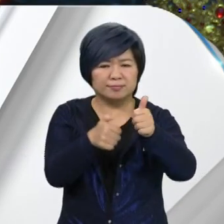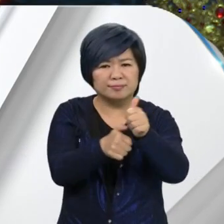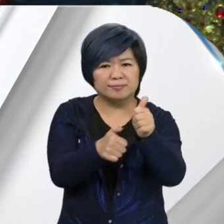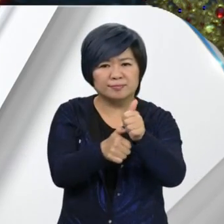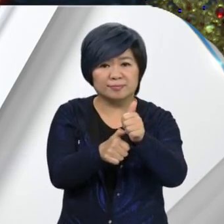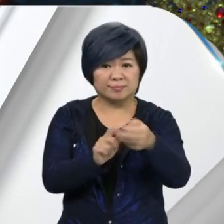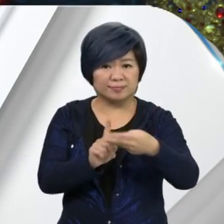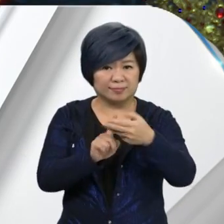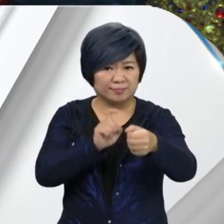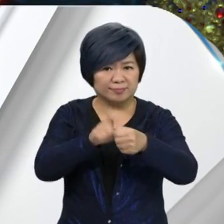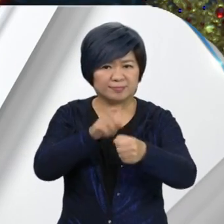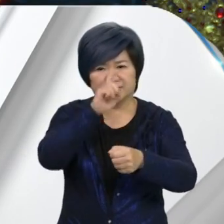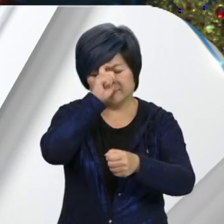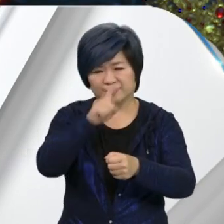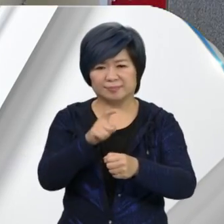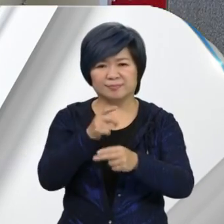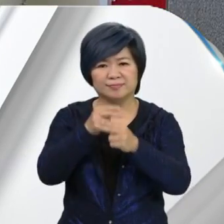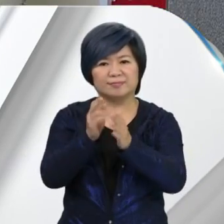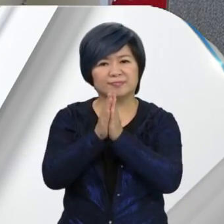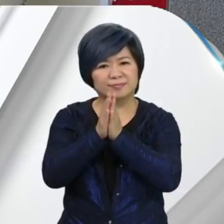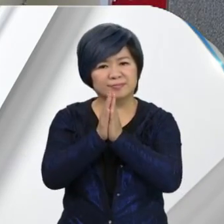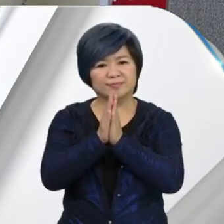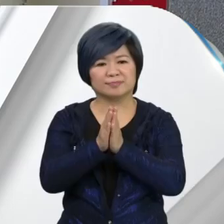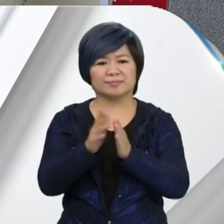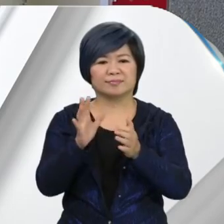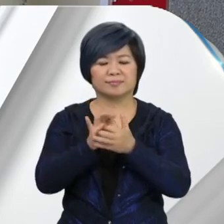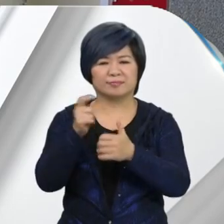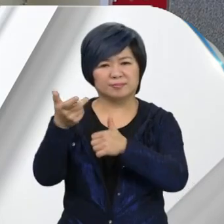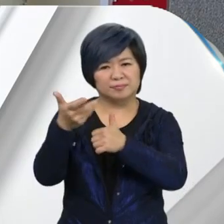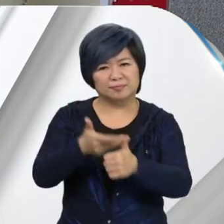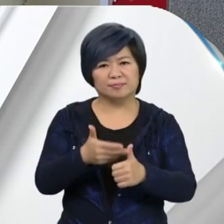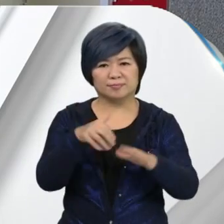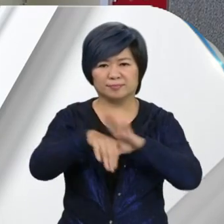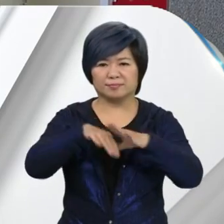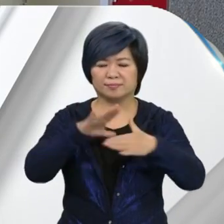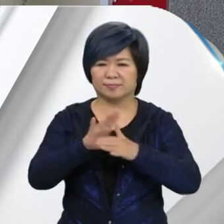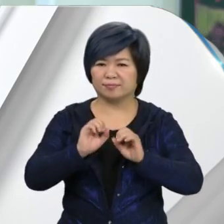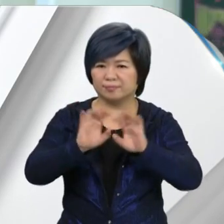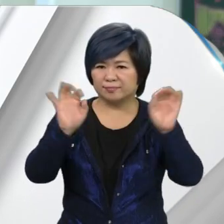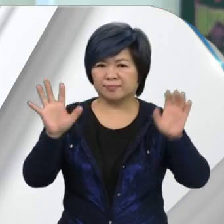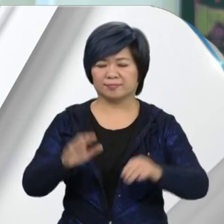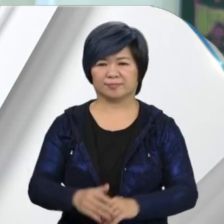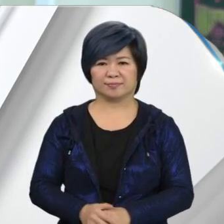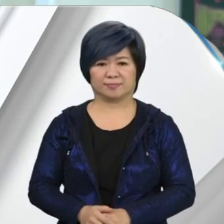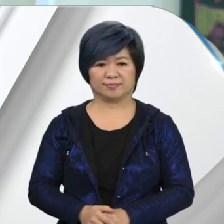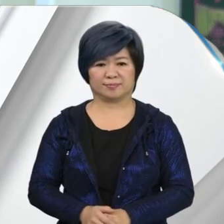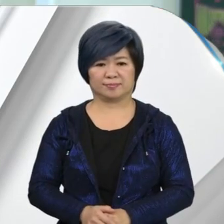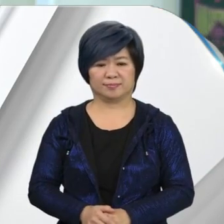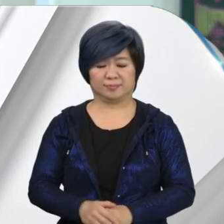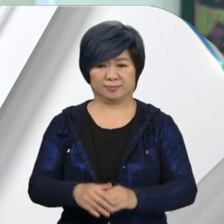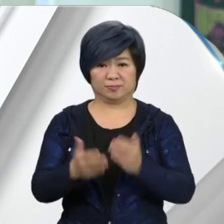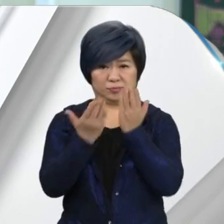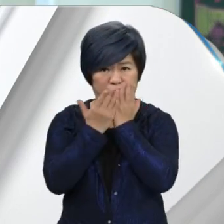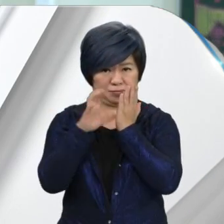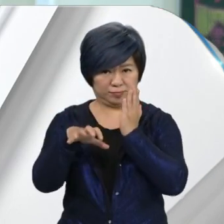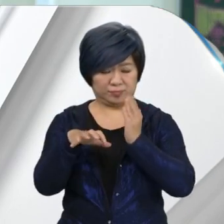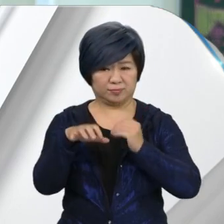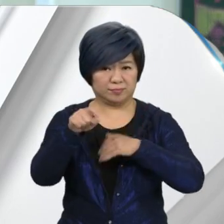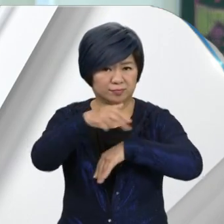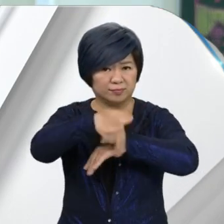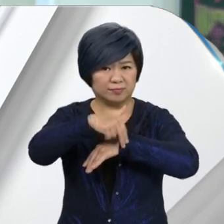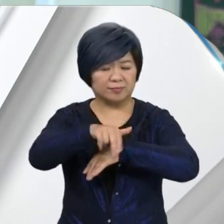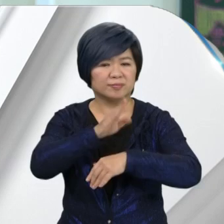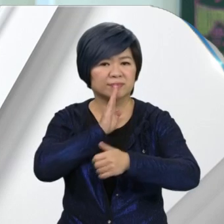希望透过移民者信仰来尊重客家文化推广基地。 这个学堂就是要推